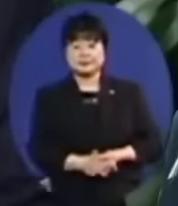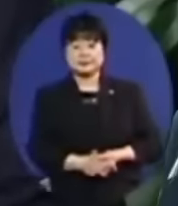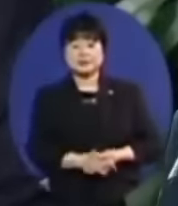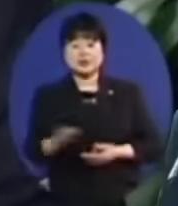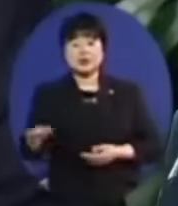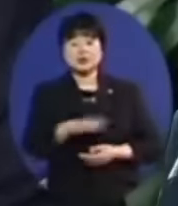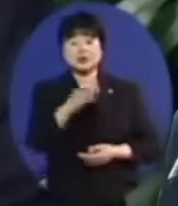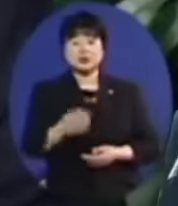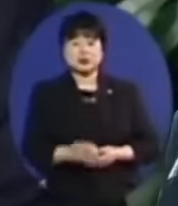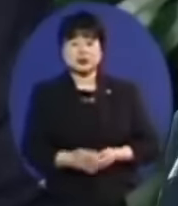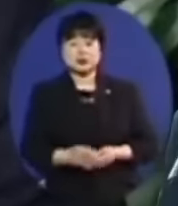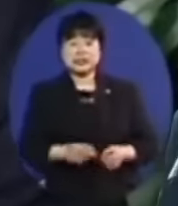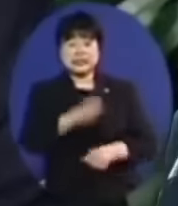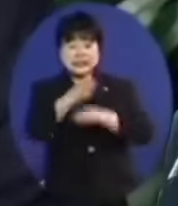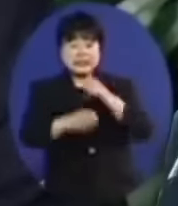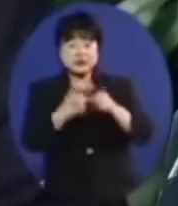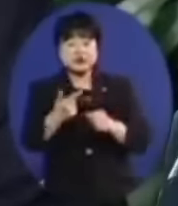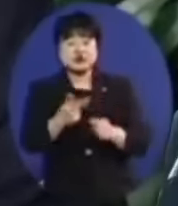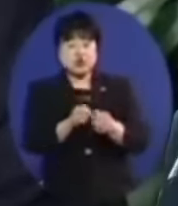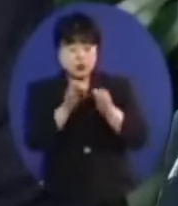우리를 36년 동안